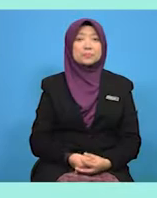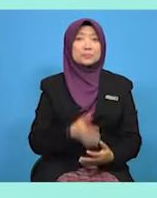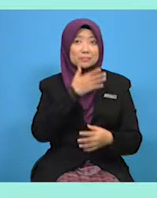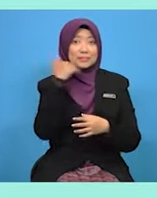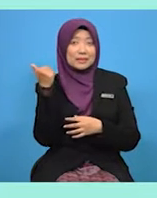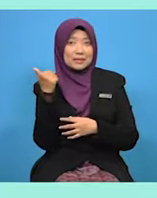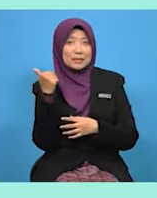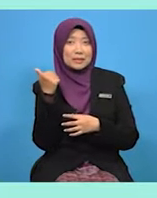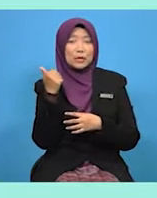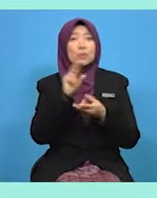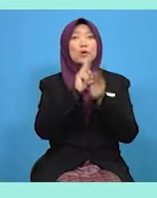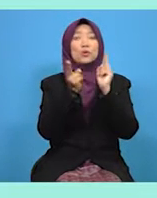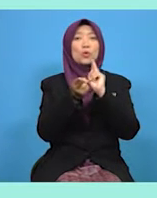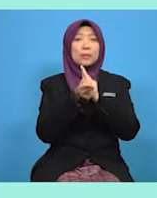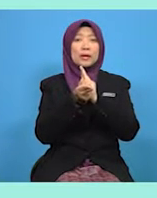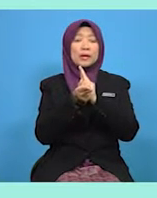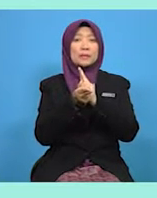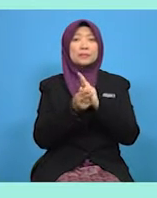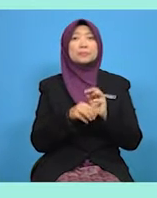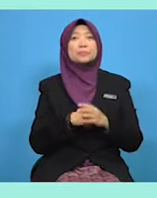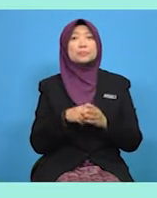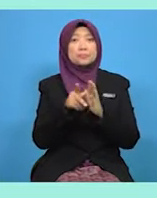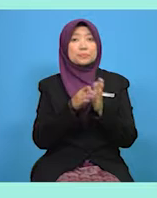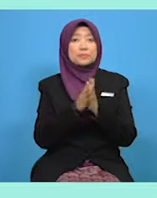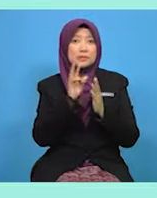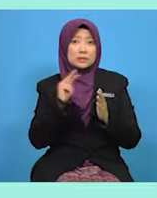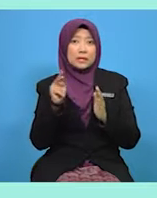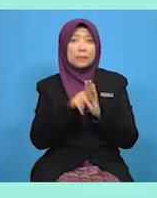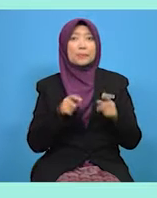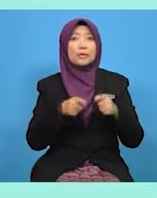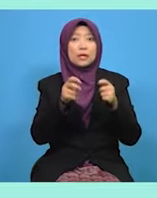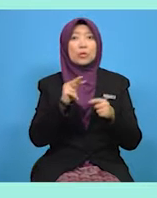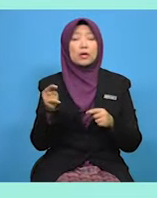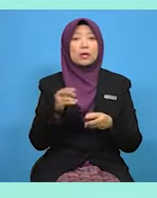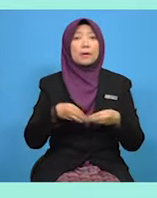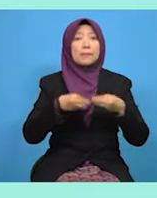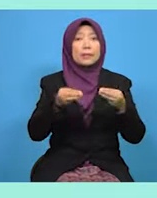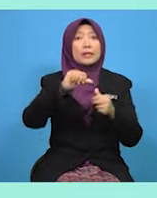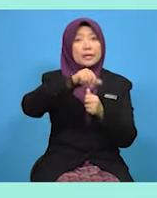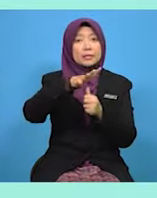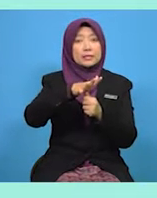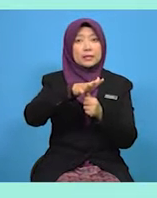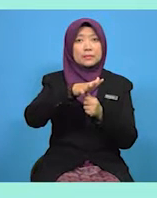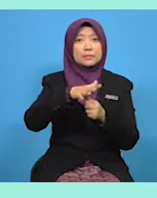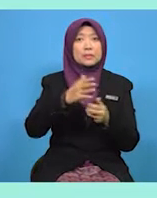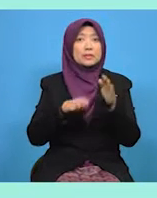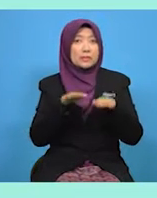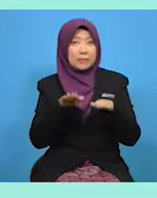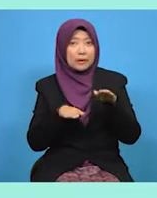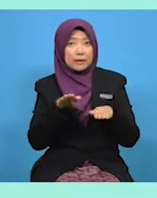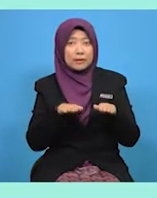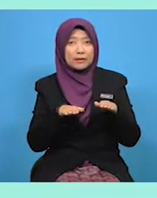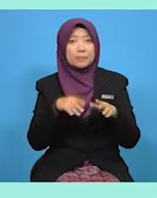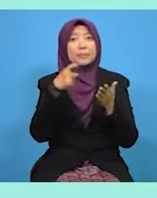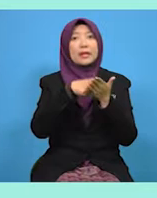Menarik bukan? Perubahan permintaan aggregate dan penawaran aggregate memberi kesan terhadap